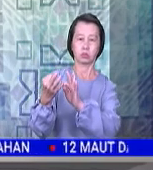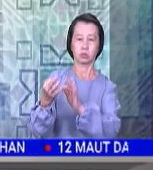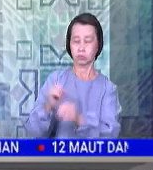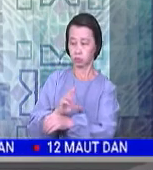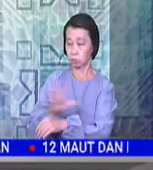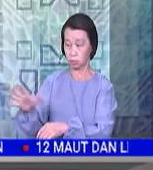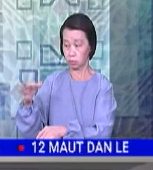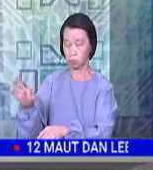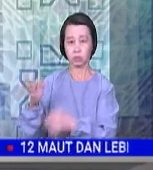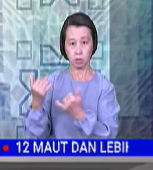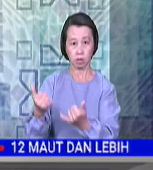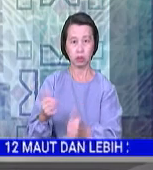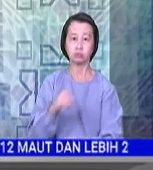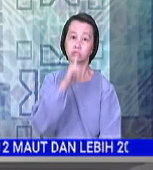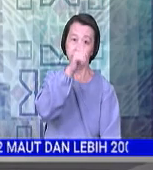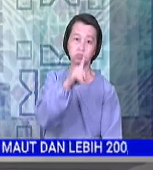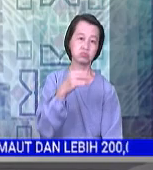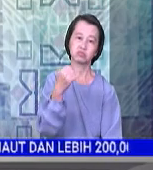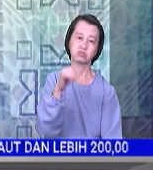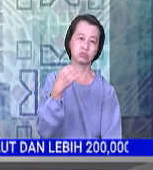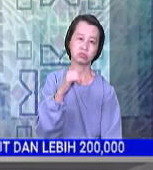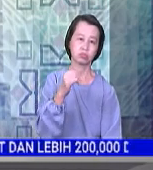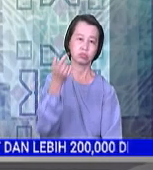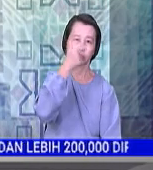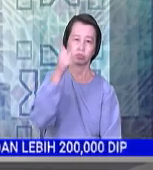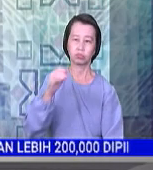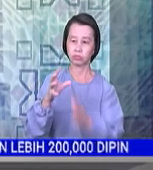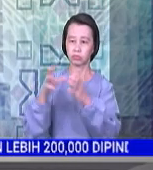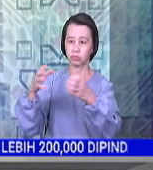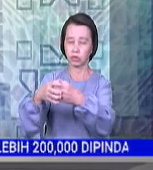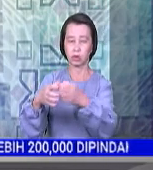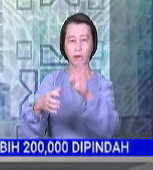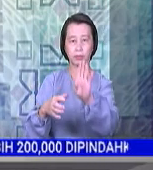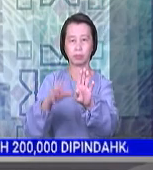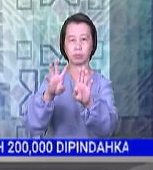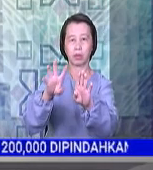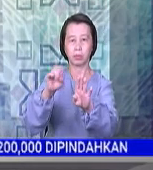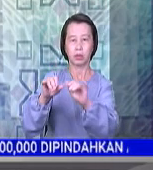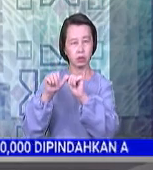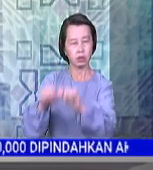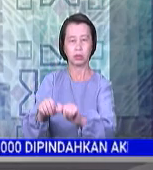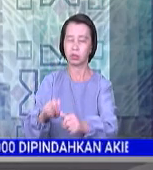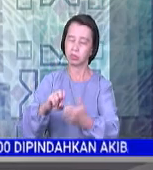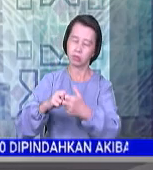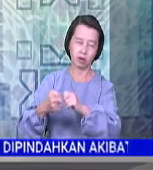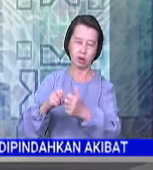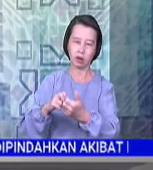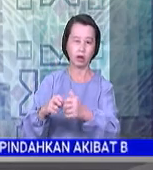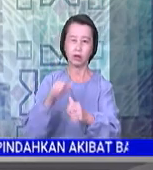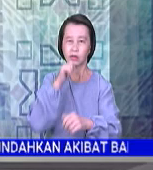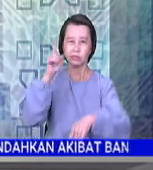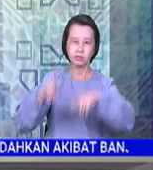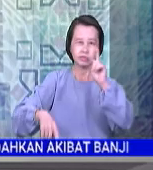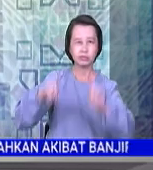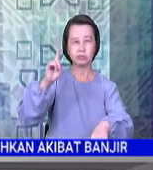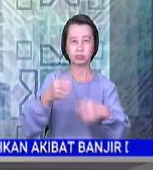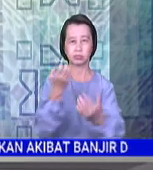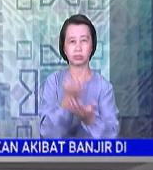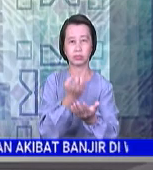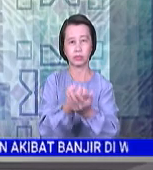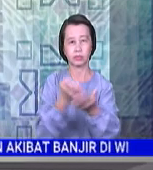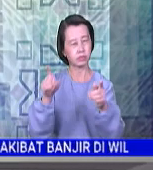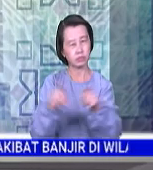situasi pandemik ini. Realitinya tidak sebegitu kerana kelompok B40 kekal terkesan dengan ketidaktentuan